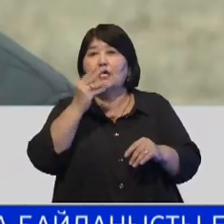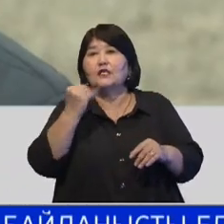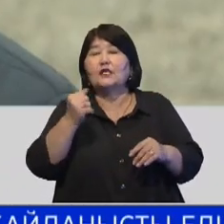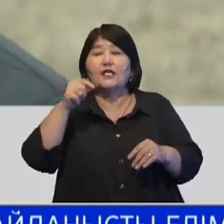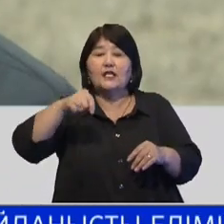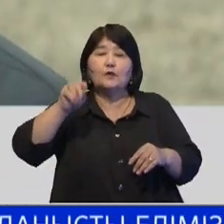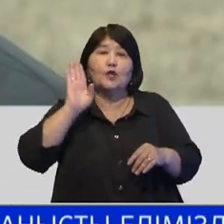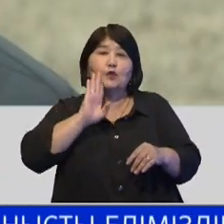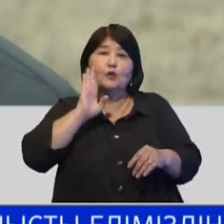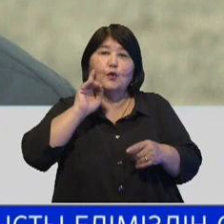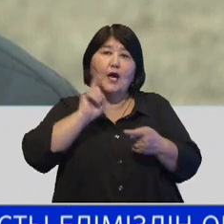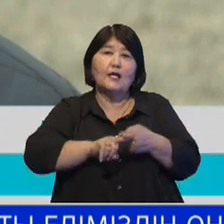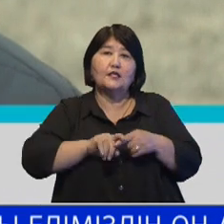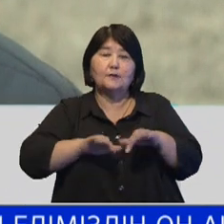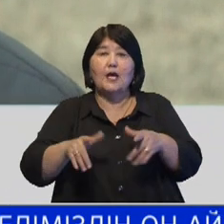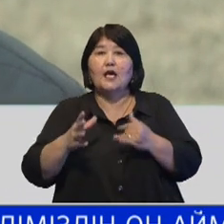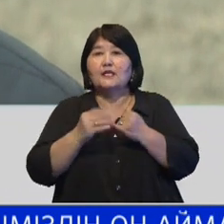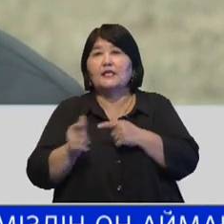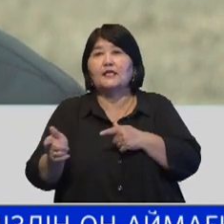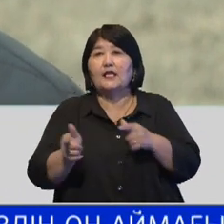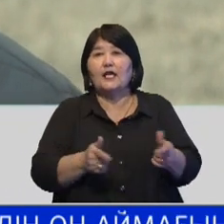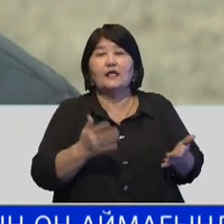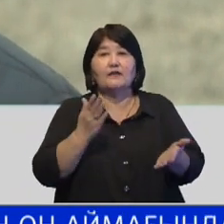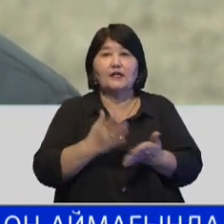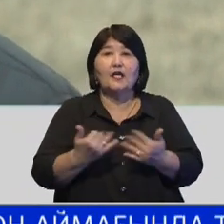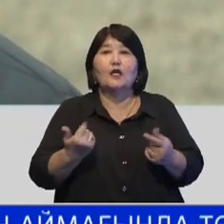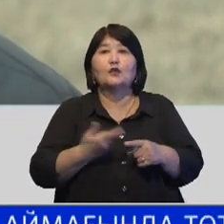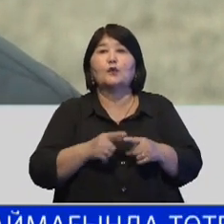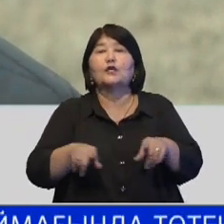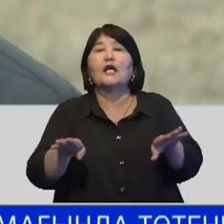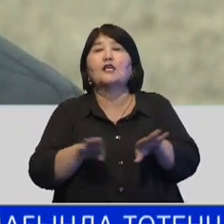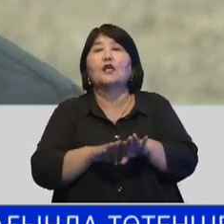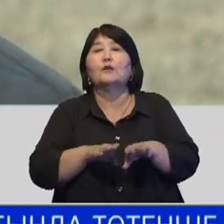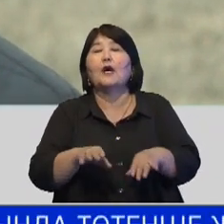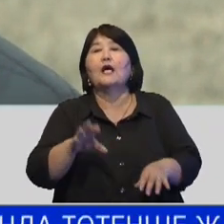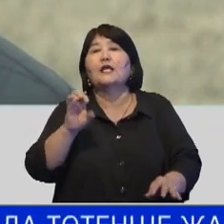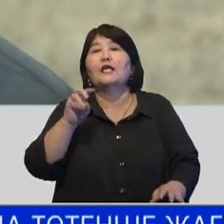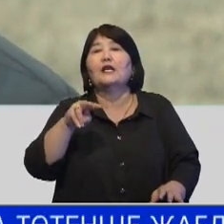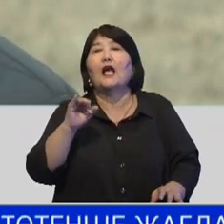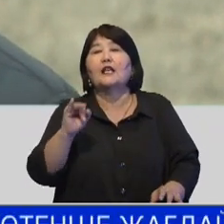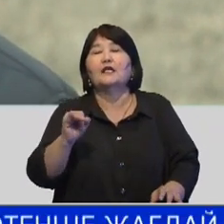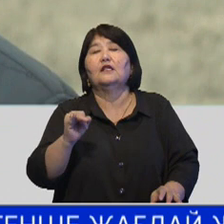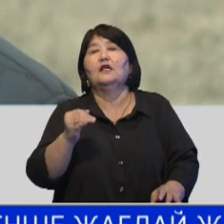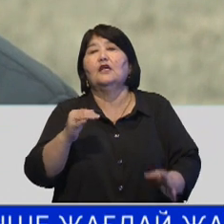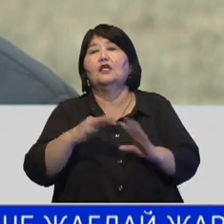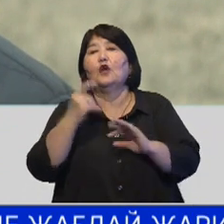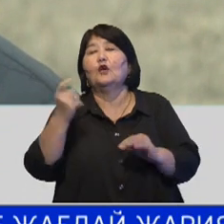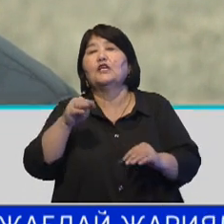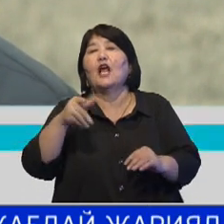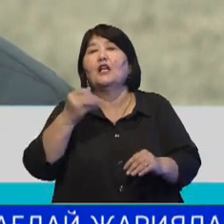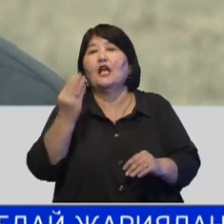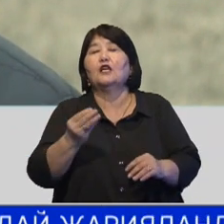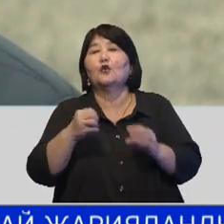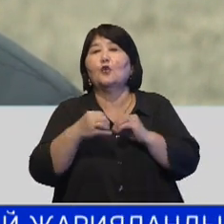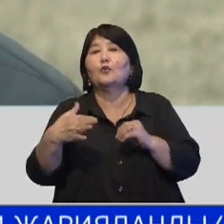тамшылатып суару әдісімен жерін дайындап жатыр қазіргі таңда. Сол сияқты мынау Ералы шаруа қожалығы Жалағаш ауданында